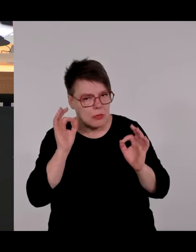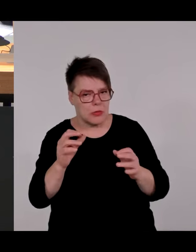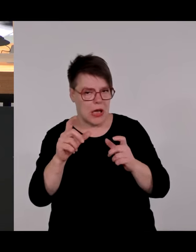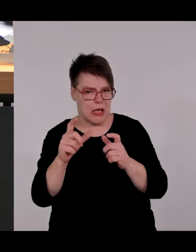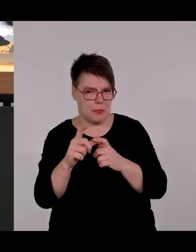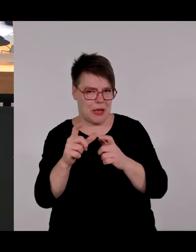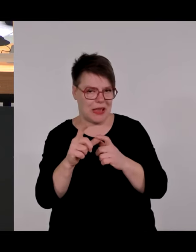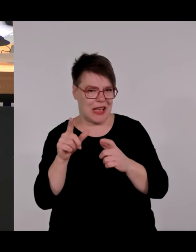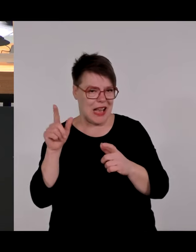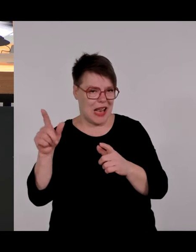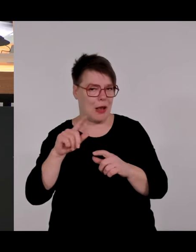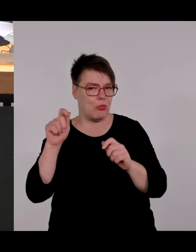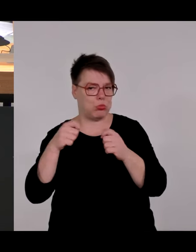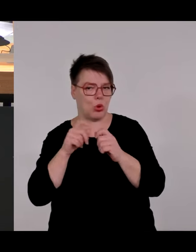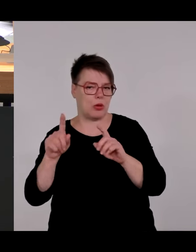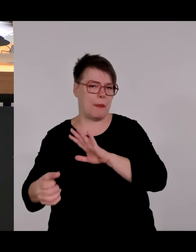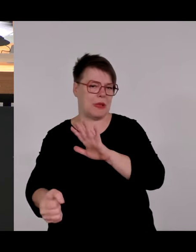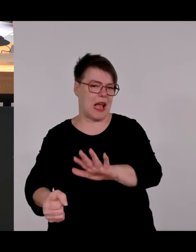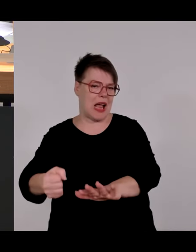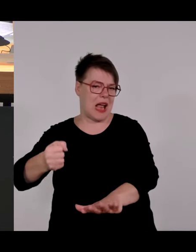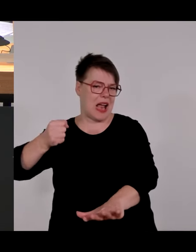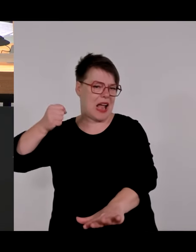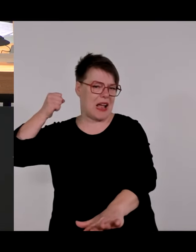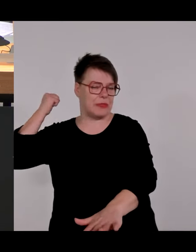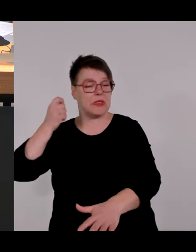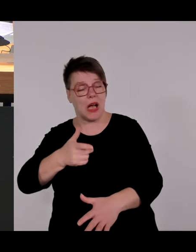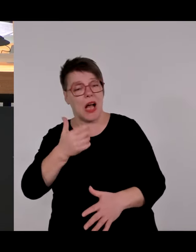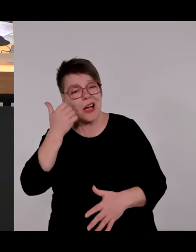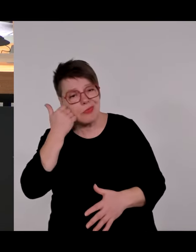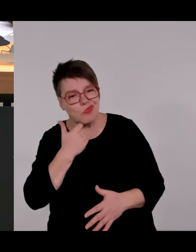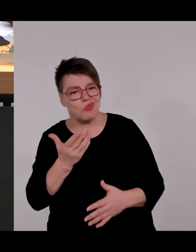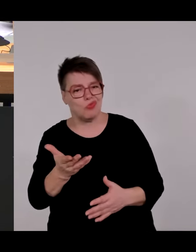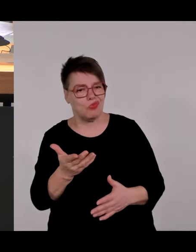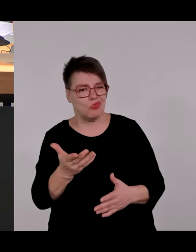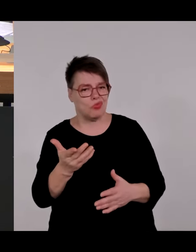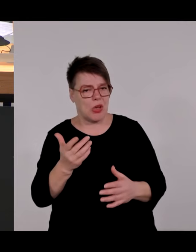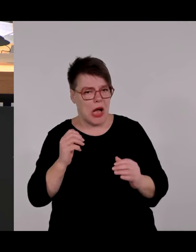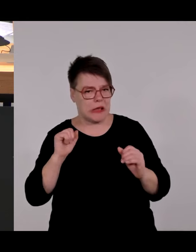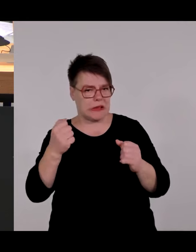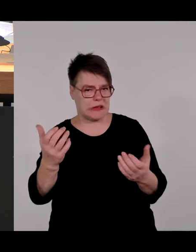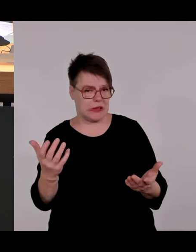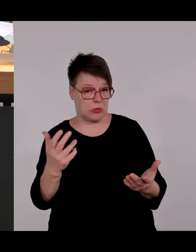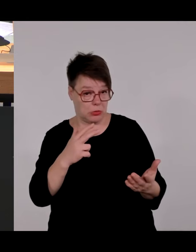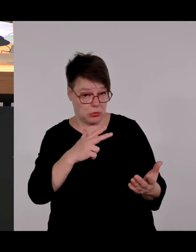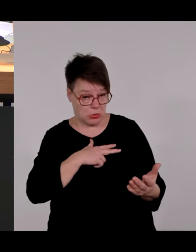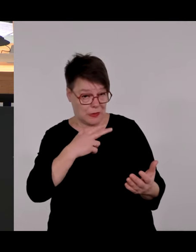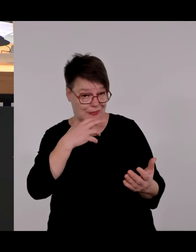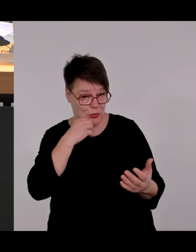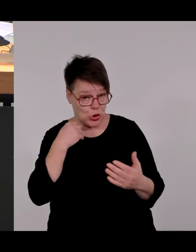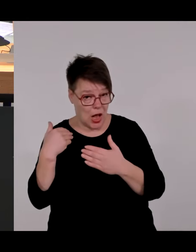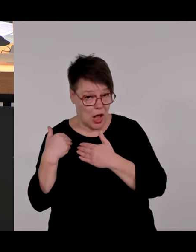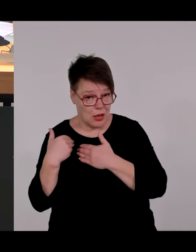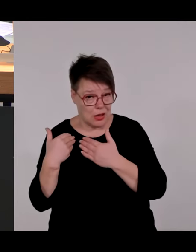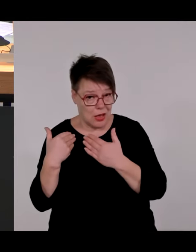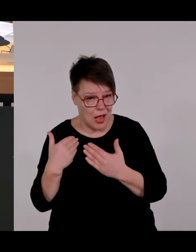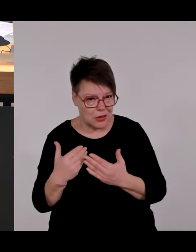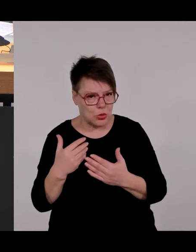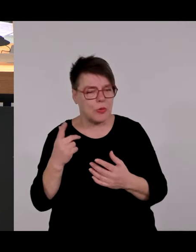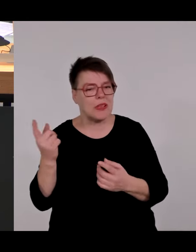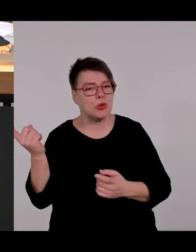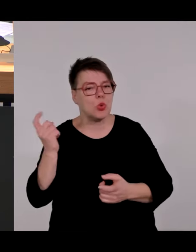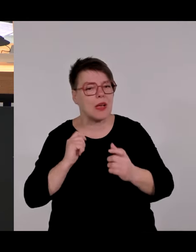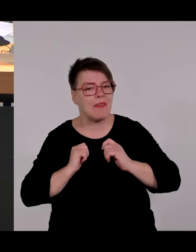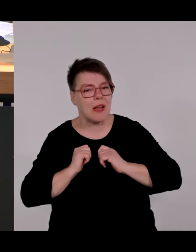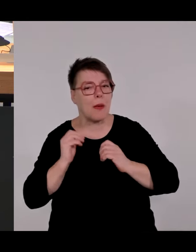immer gesagt, dass es große Defizite gibt bei den Angeboten der Suchthilfe, der Obdachlosenhilfe, der medizinischen und